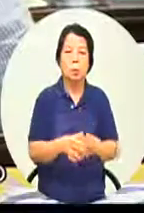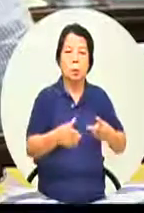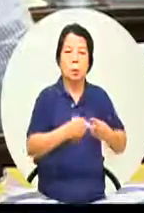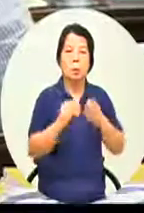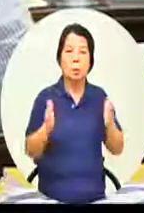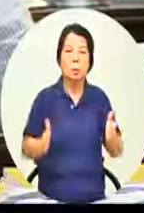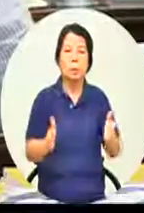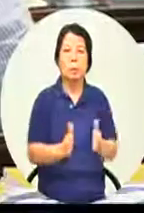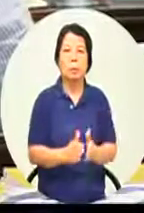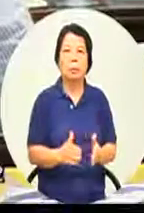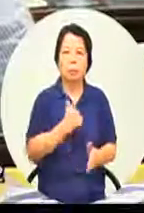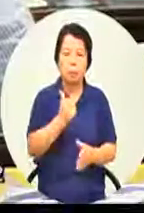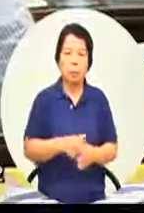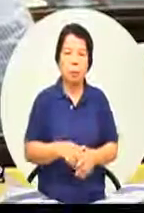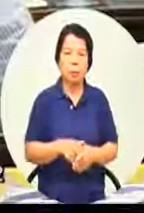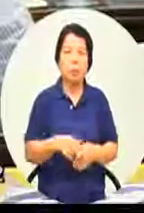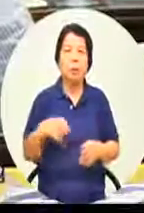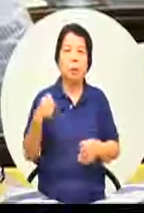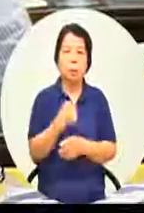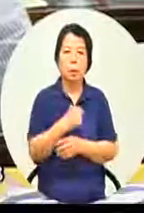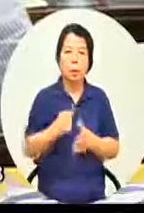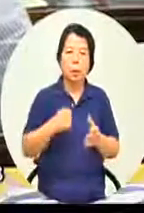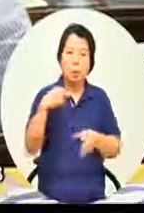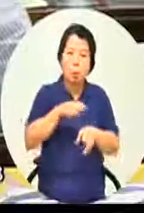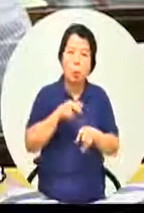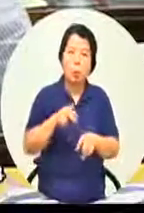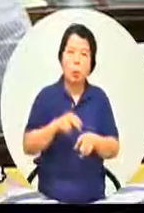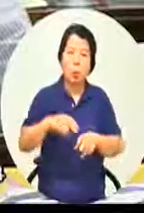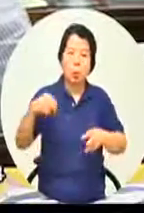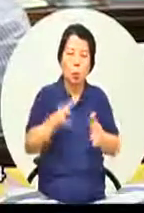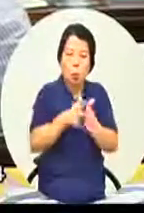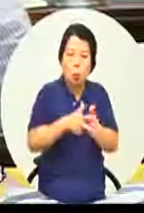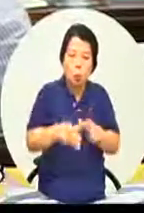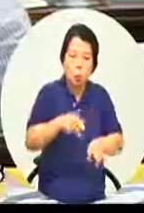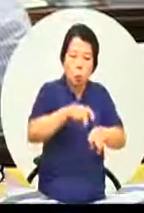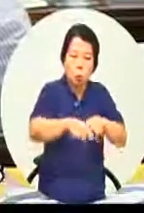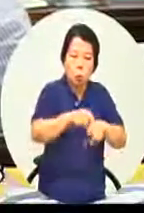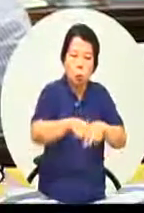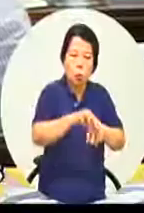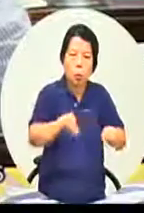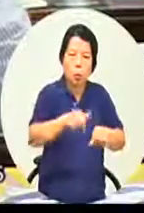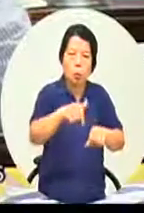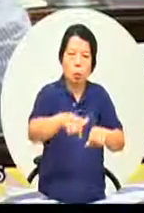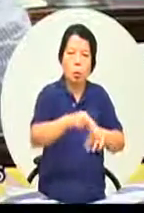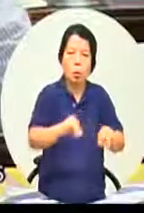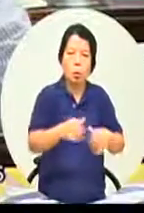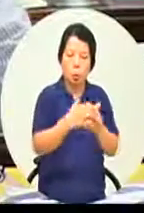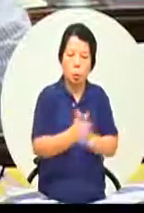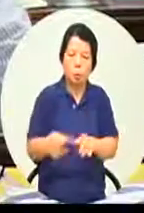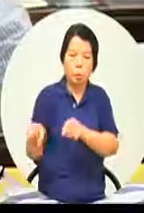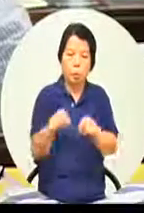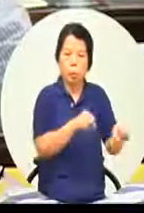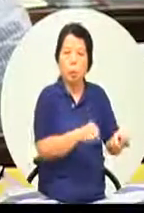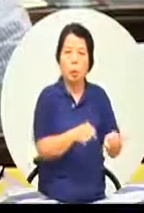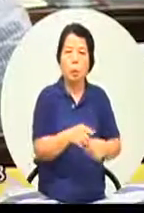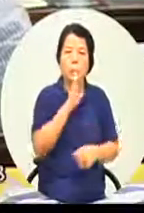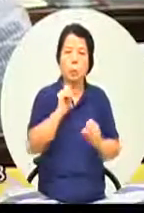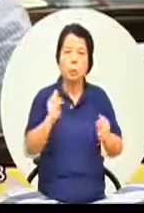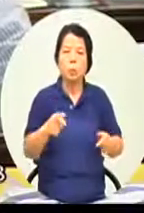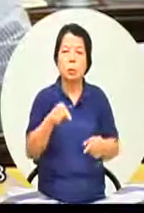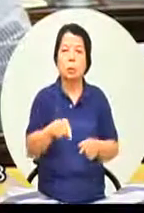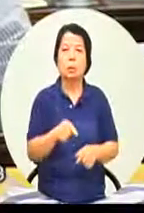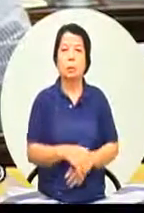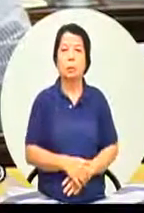是因为铁路地下化的施工的工程，而造成了我们轻轨工程二期的延宕的施工的完成，是不是这样的意